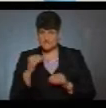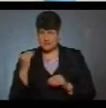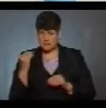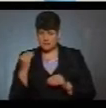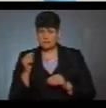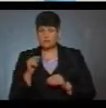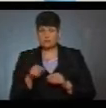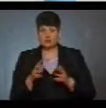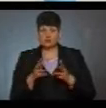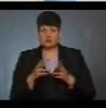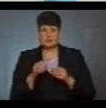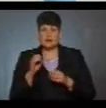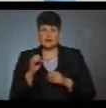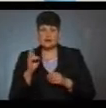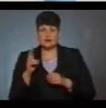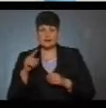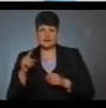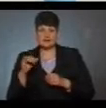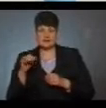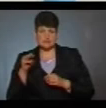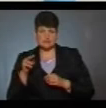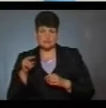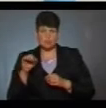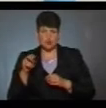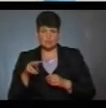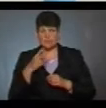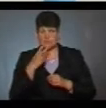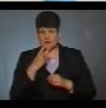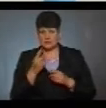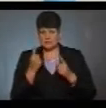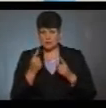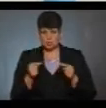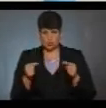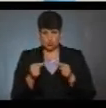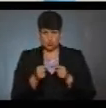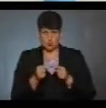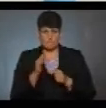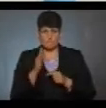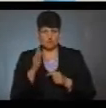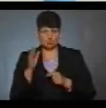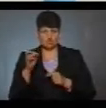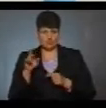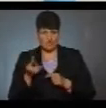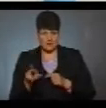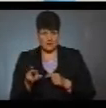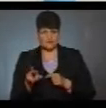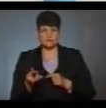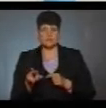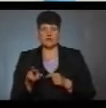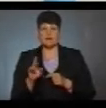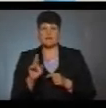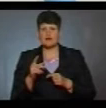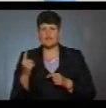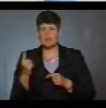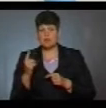тому числі і на екзит-полі. І ми бачили дуже високу точність прогнозування як в